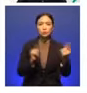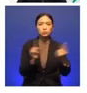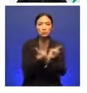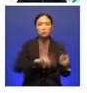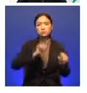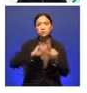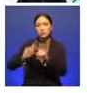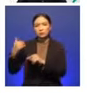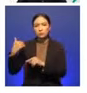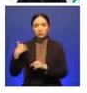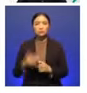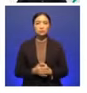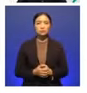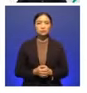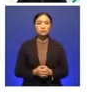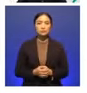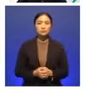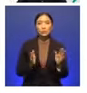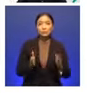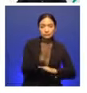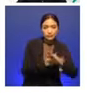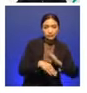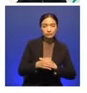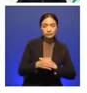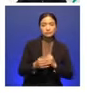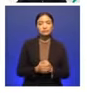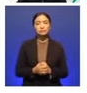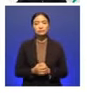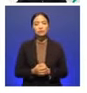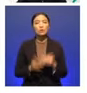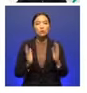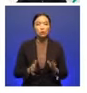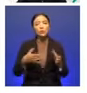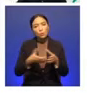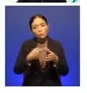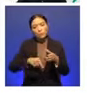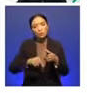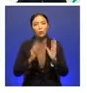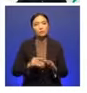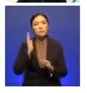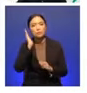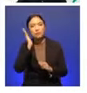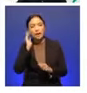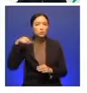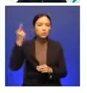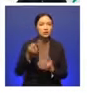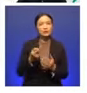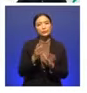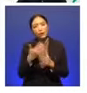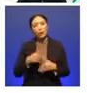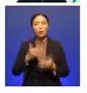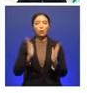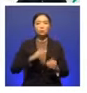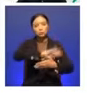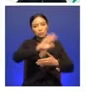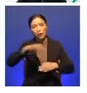างๆของประชากรกลุ่มเฉพาะนะครับคนพิการครับเพศสภาพพนักงานบริการแล้วก็กลุ่มพี่น้องชาติพันธุ์ชนเผ่าต่างๆนะ